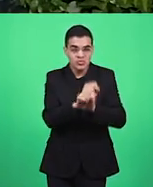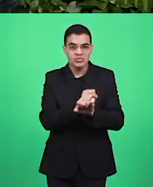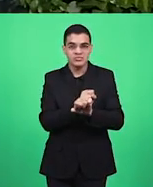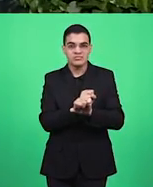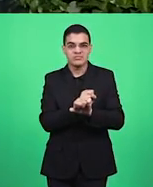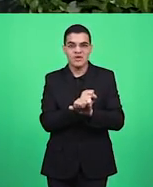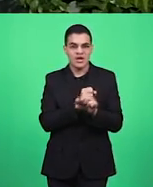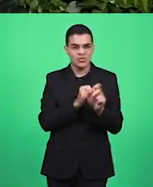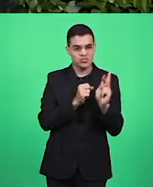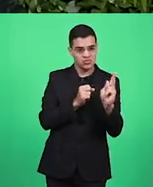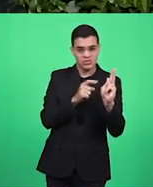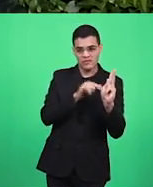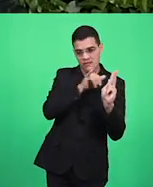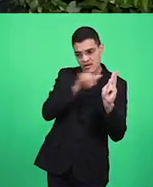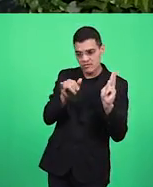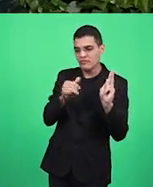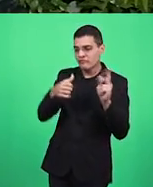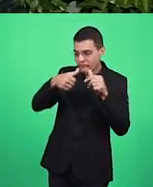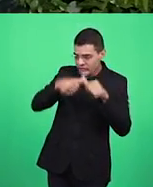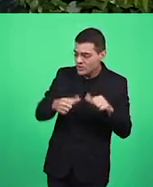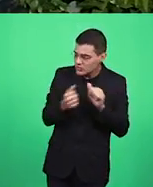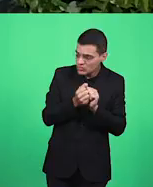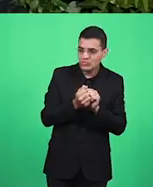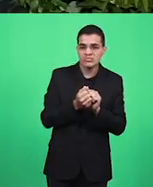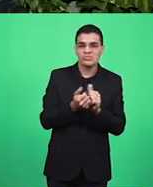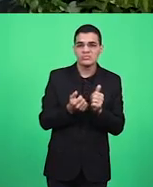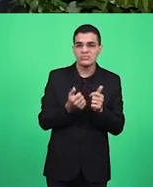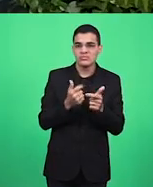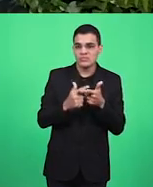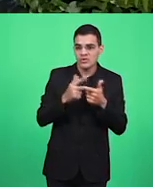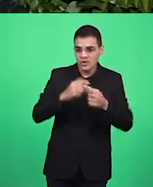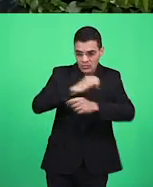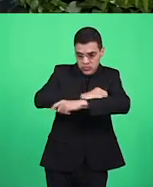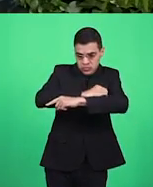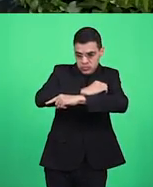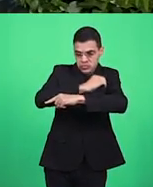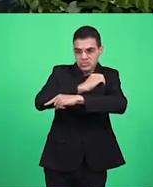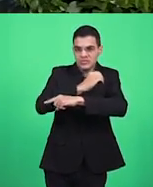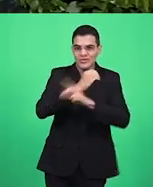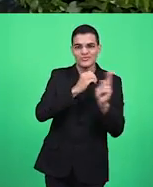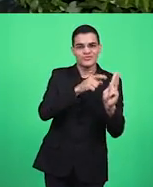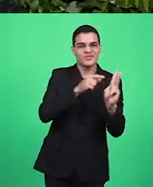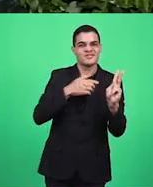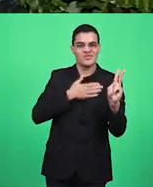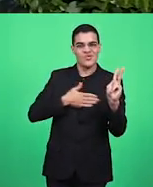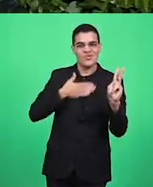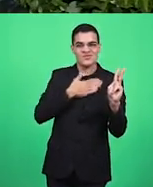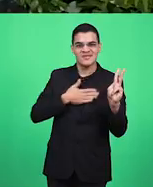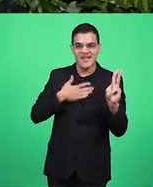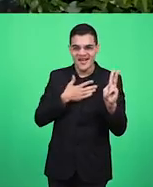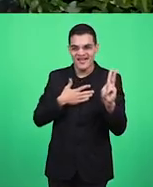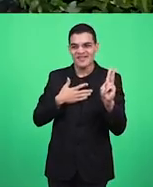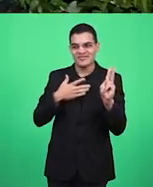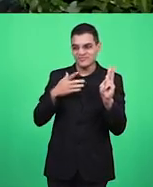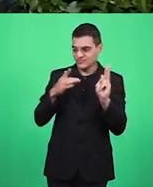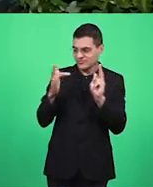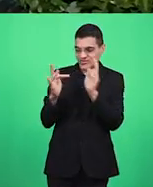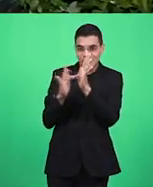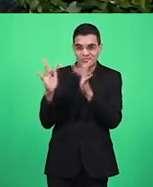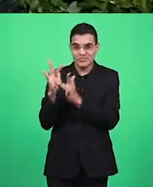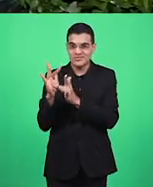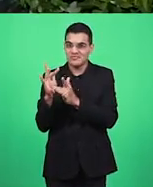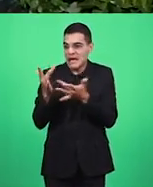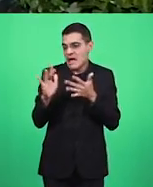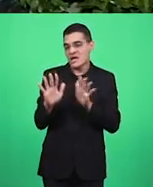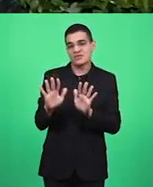светом. Он говорит, останься с нами на ночь. Уже вечер наступил. Им понравился разговор с Иисусом,